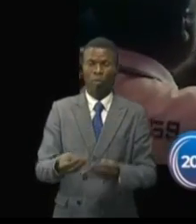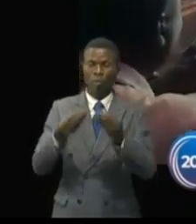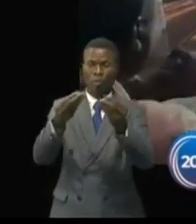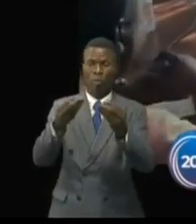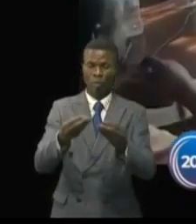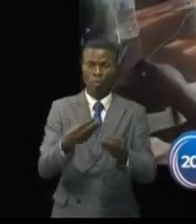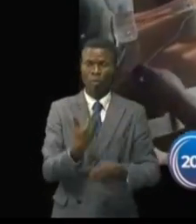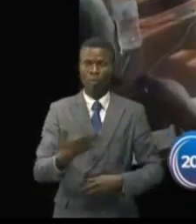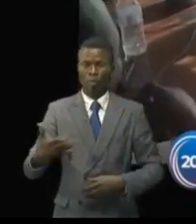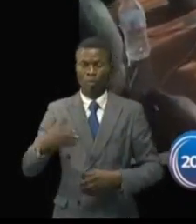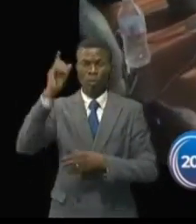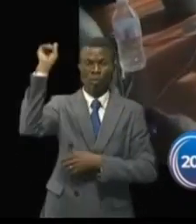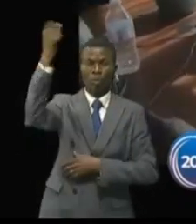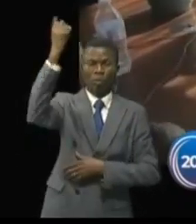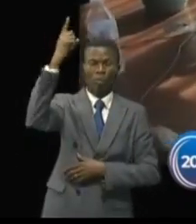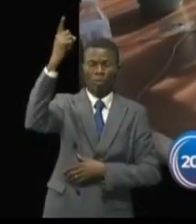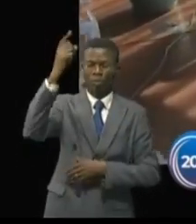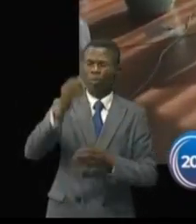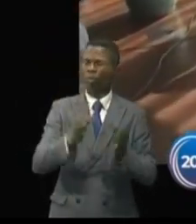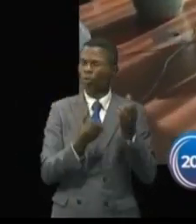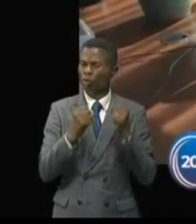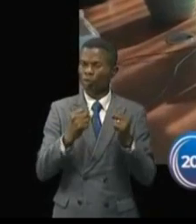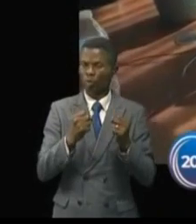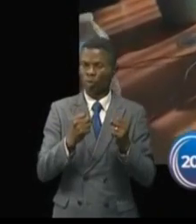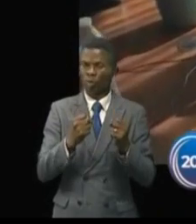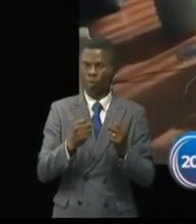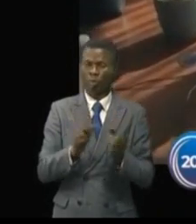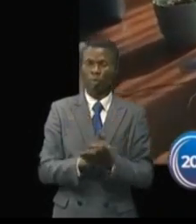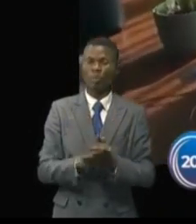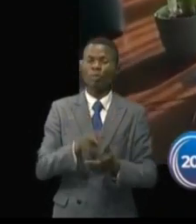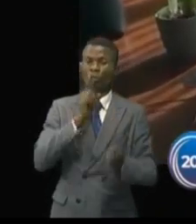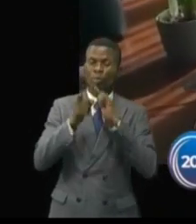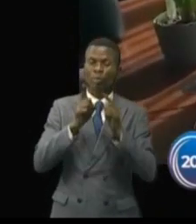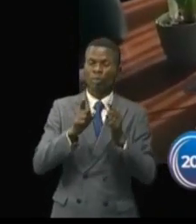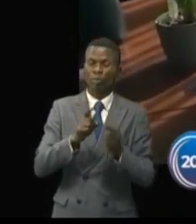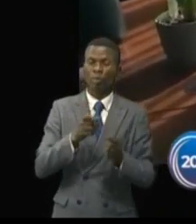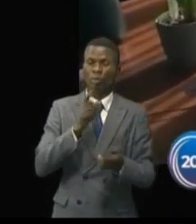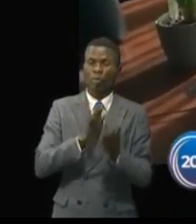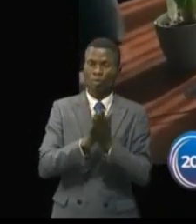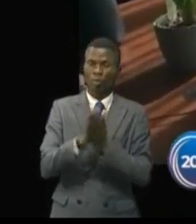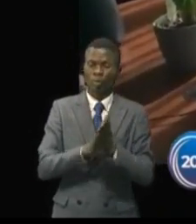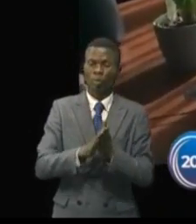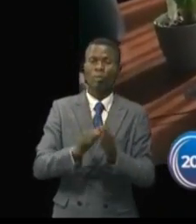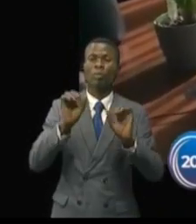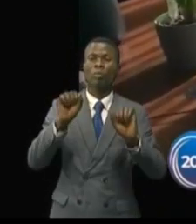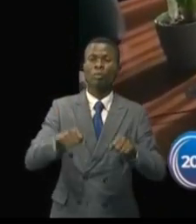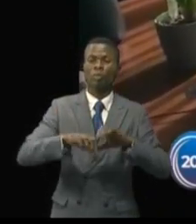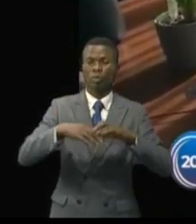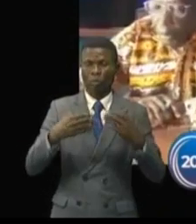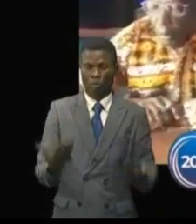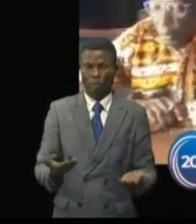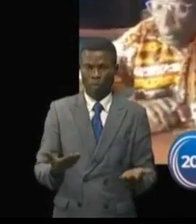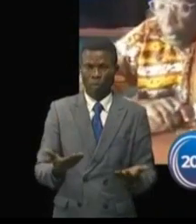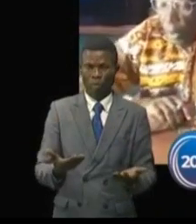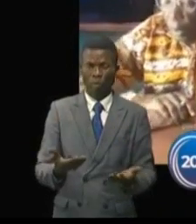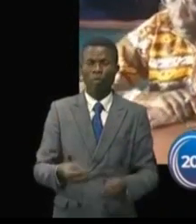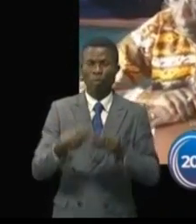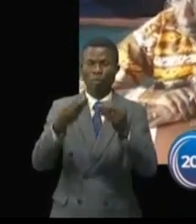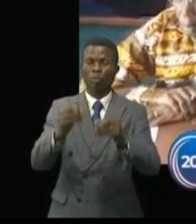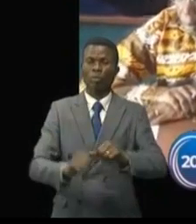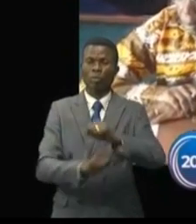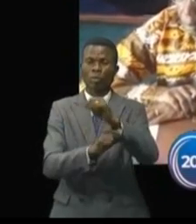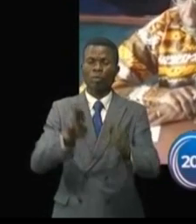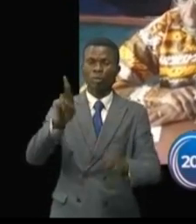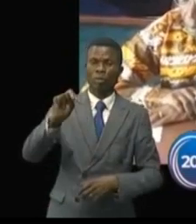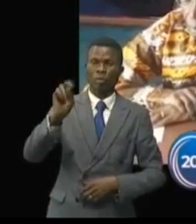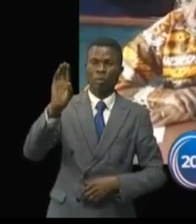antennes paraboliques de grandes et petites dimensions. L'entretien a tourné autour des possibilités qu'offre Eutelsat à la RTNC, à